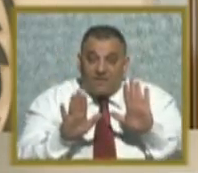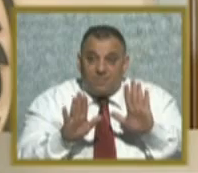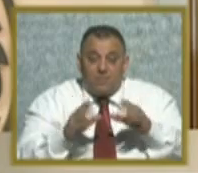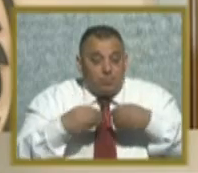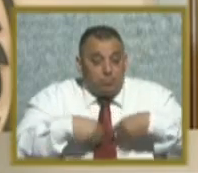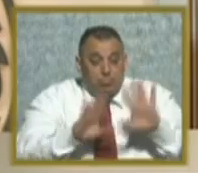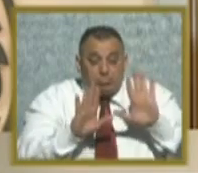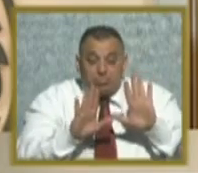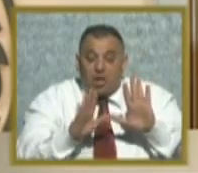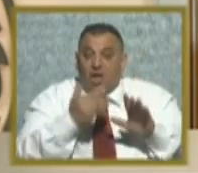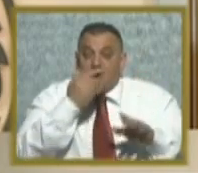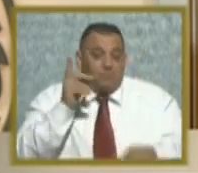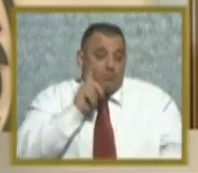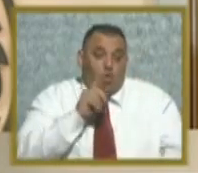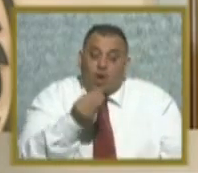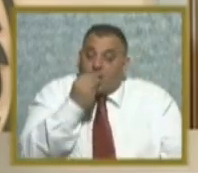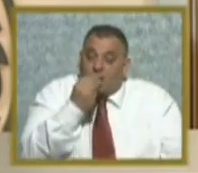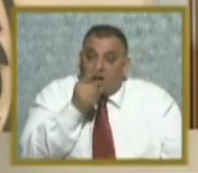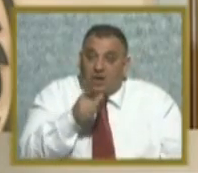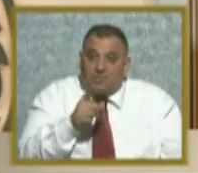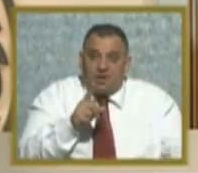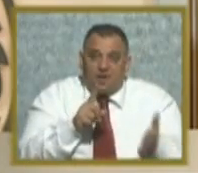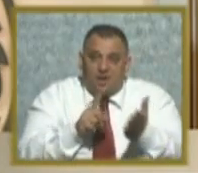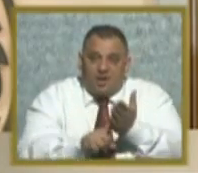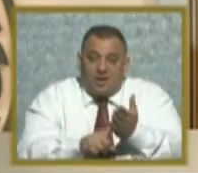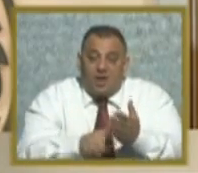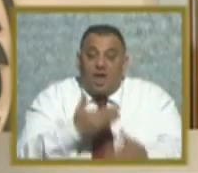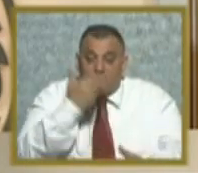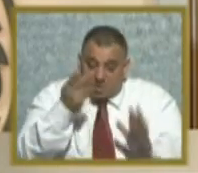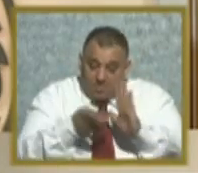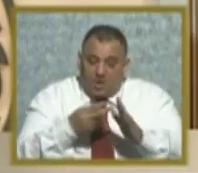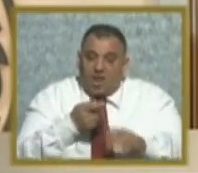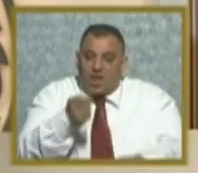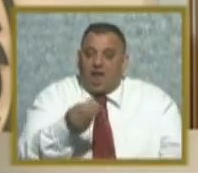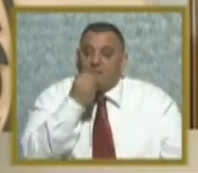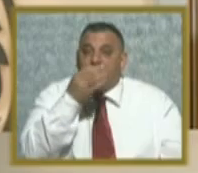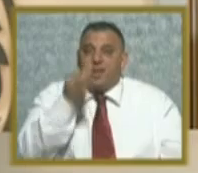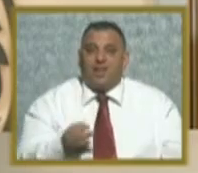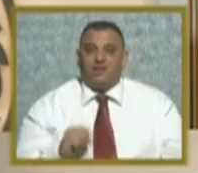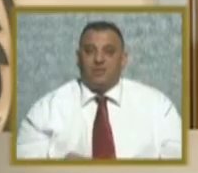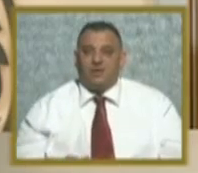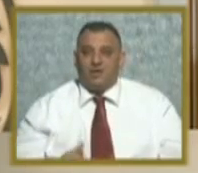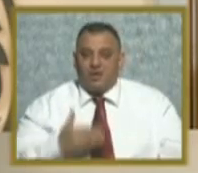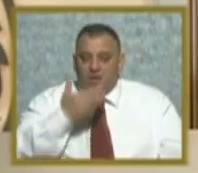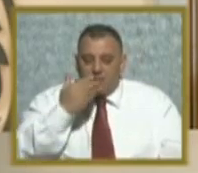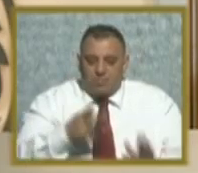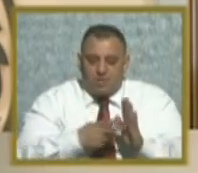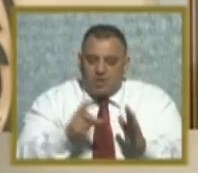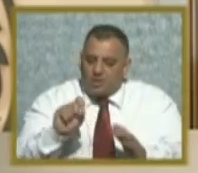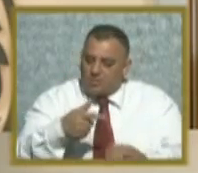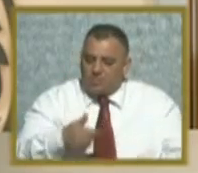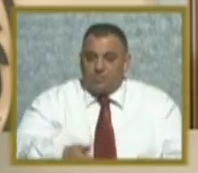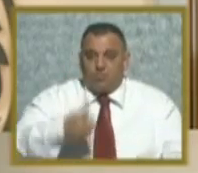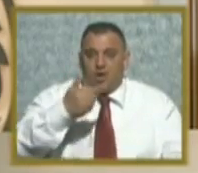وتفريطا وتهاونا، هو الذي يقال اقضي وأطعم، أما أنت الحمد لله رمضان ما له الآن 6 أشهر أو